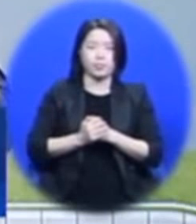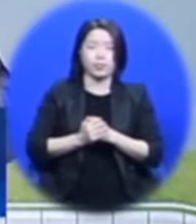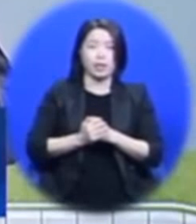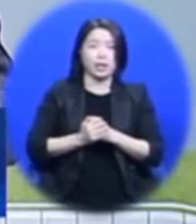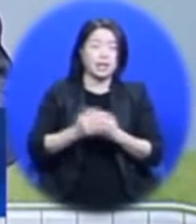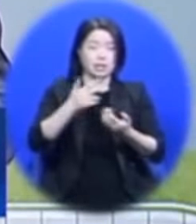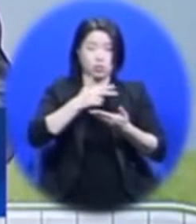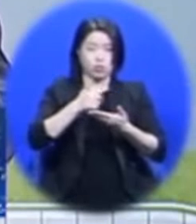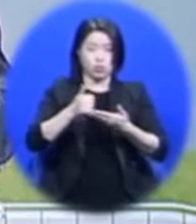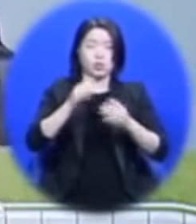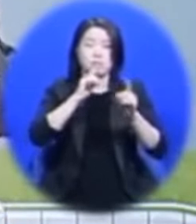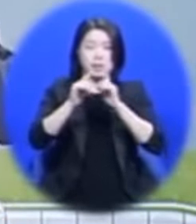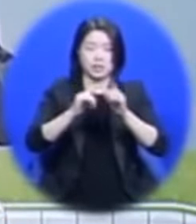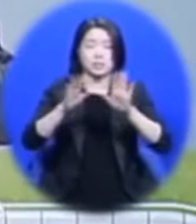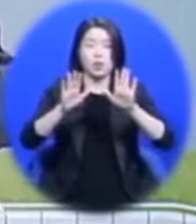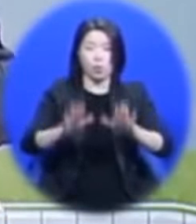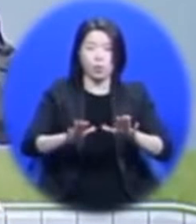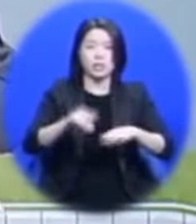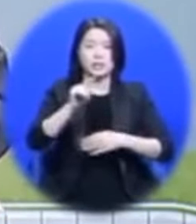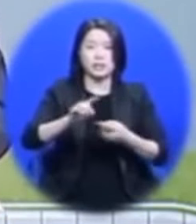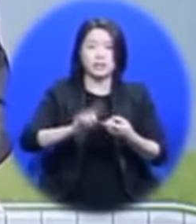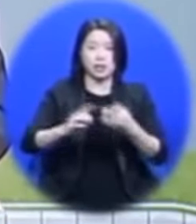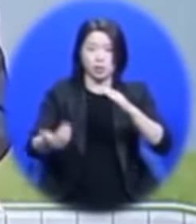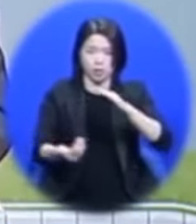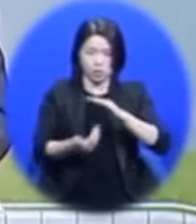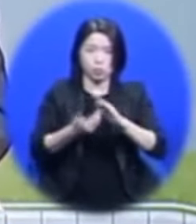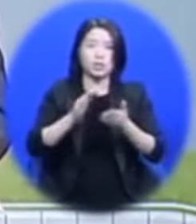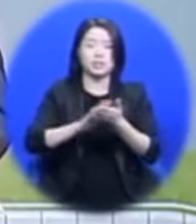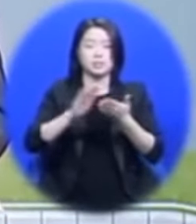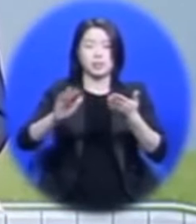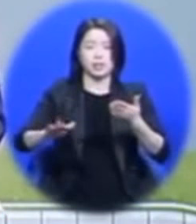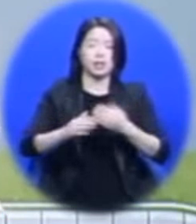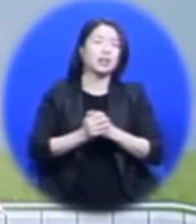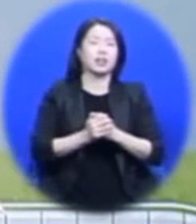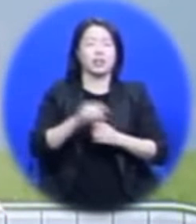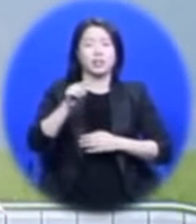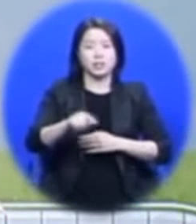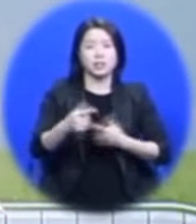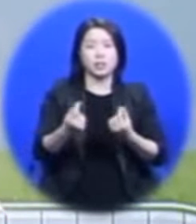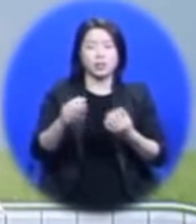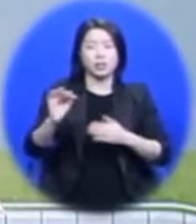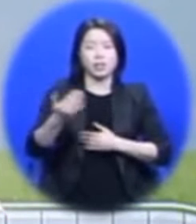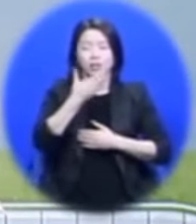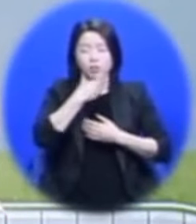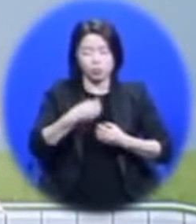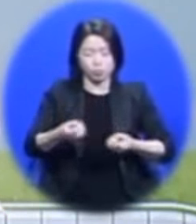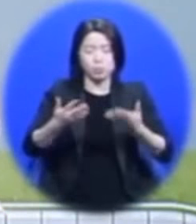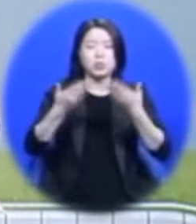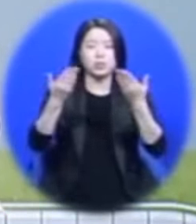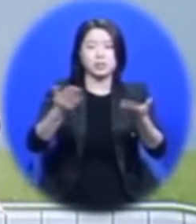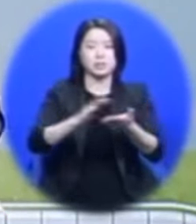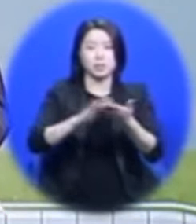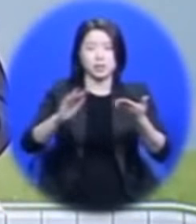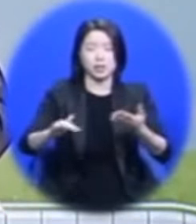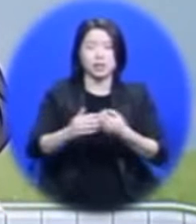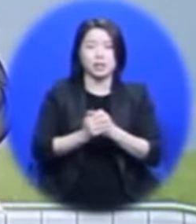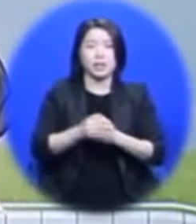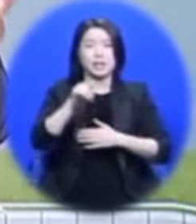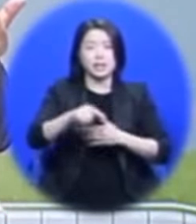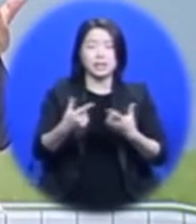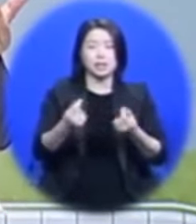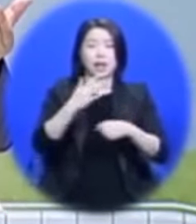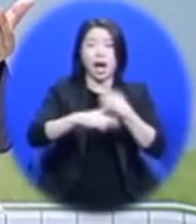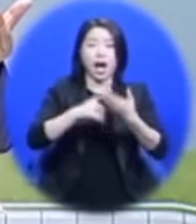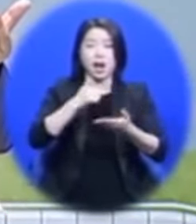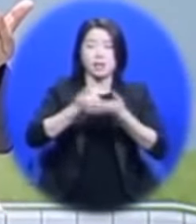주의 말씀이 오늘 우리 가운데 그대로 이루어집니다. 또 그리 되기를 축복합니다. 그런데 이렇게